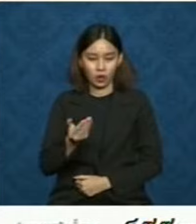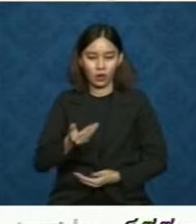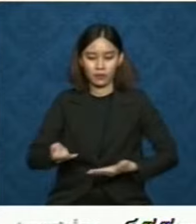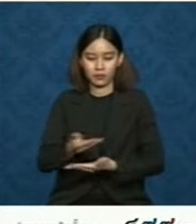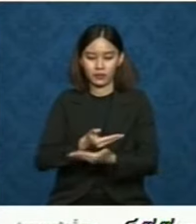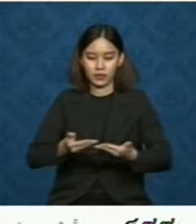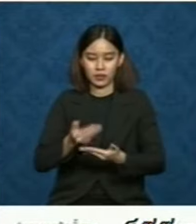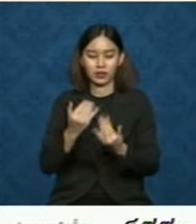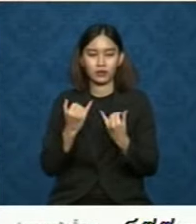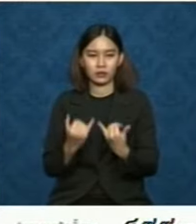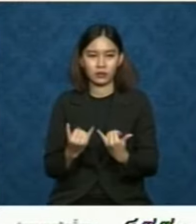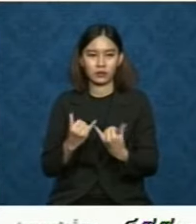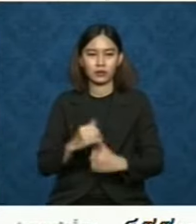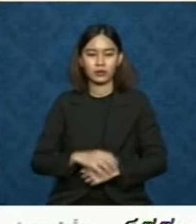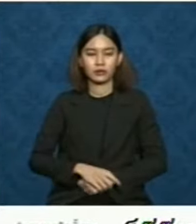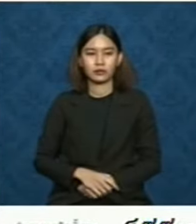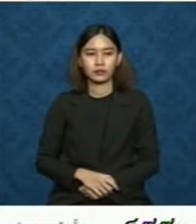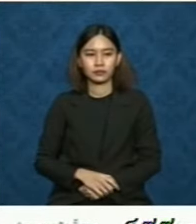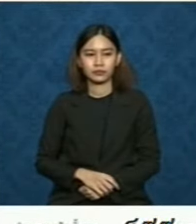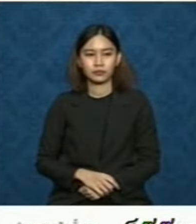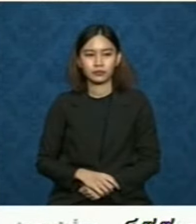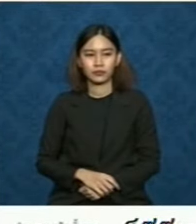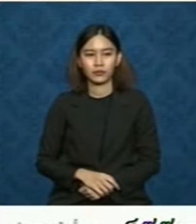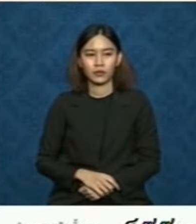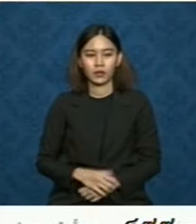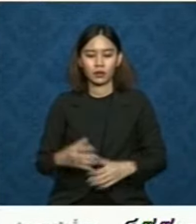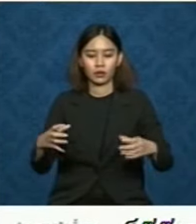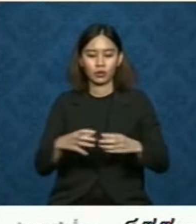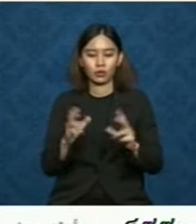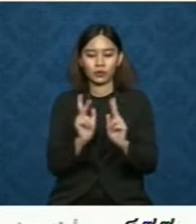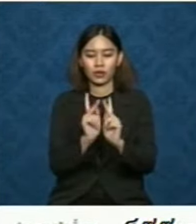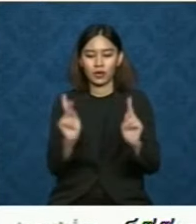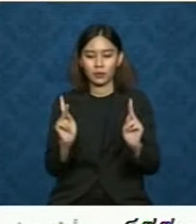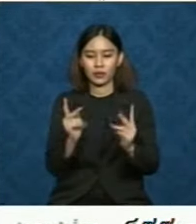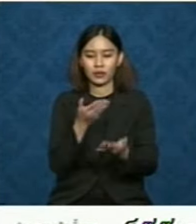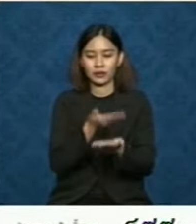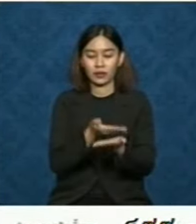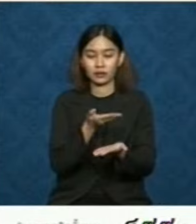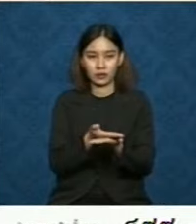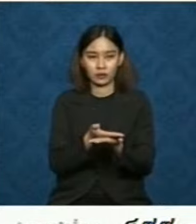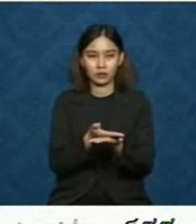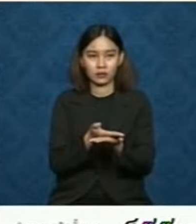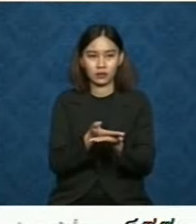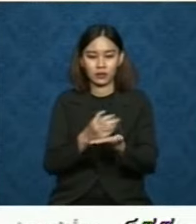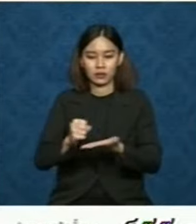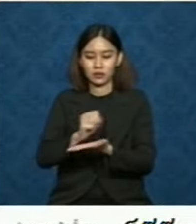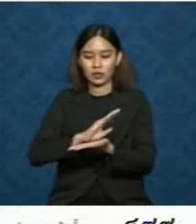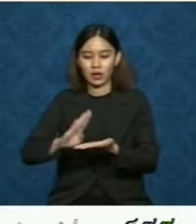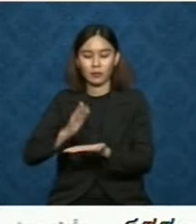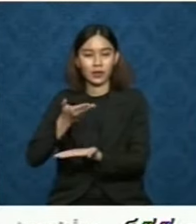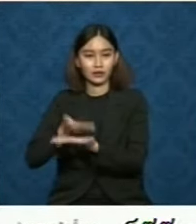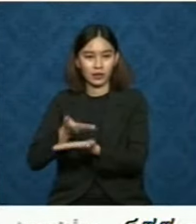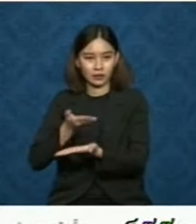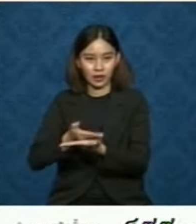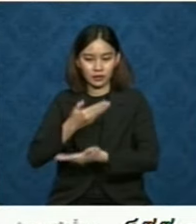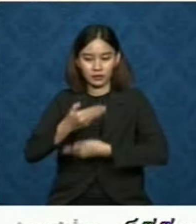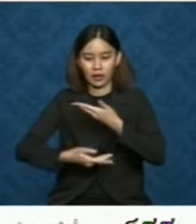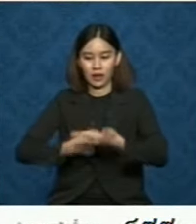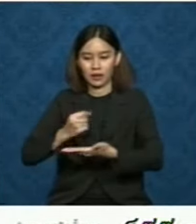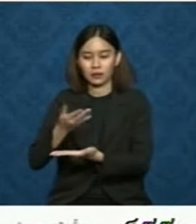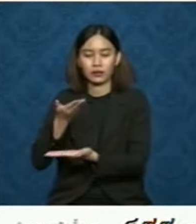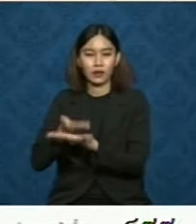พิจารณาตอนนี้เลยนะครับคณะกรรมาธิการการเงินการคลังสถาบันการเงินและตลาดการ